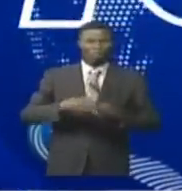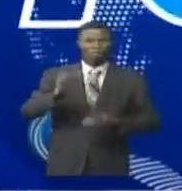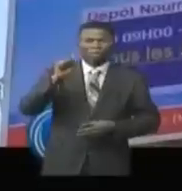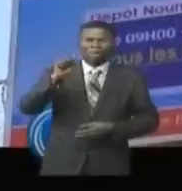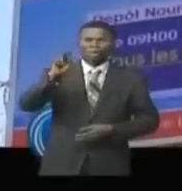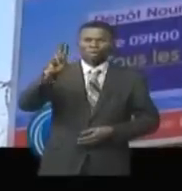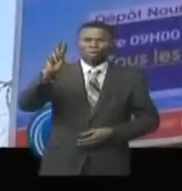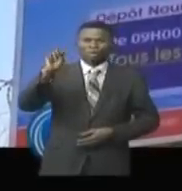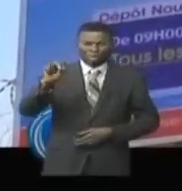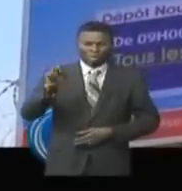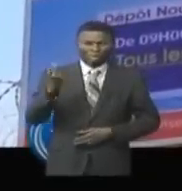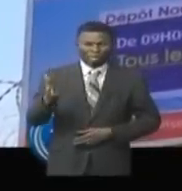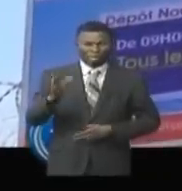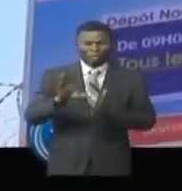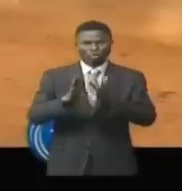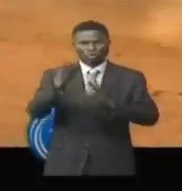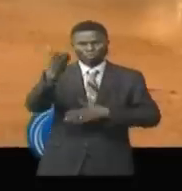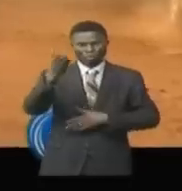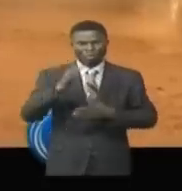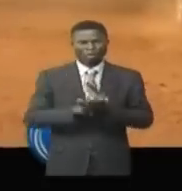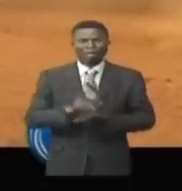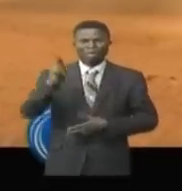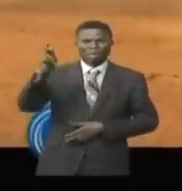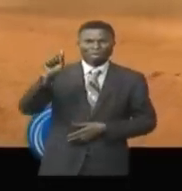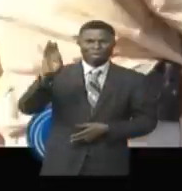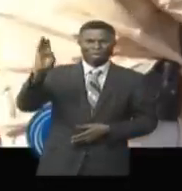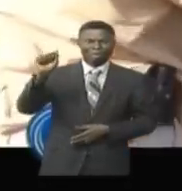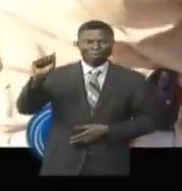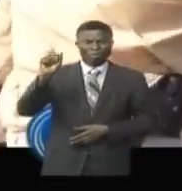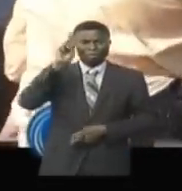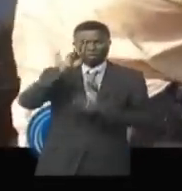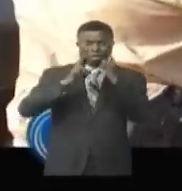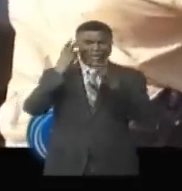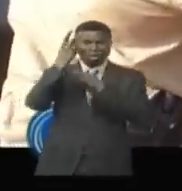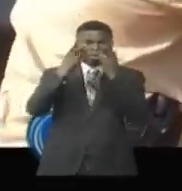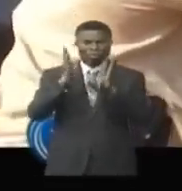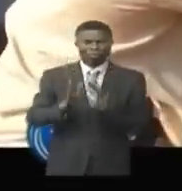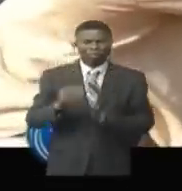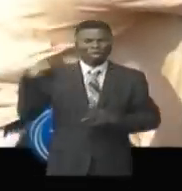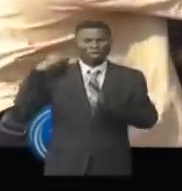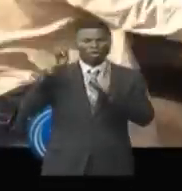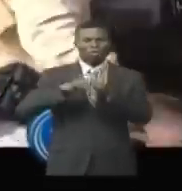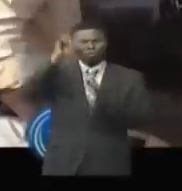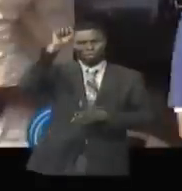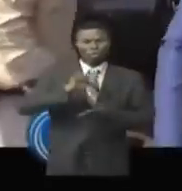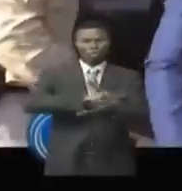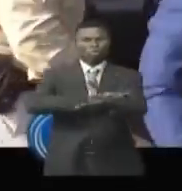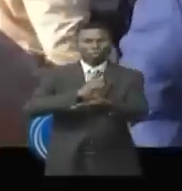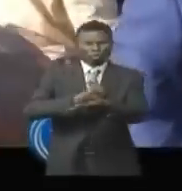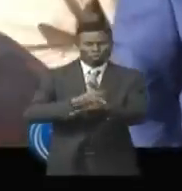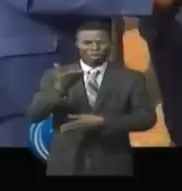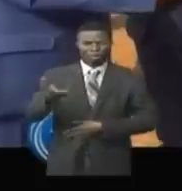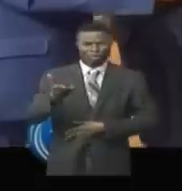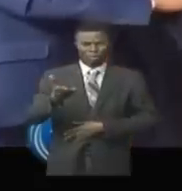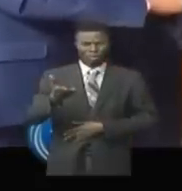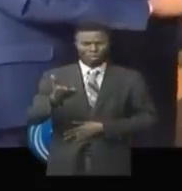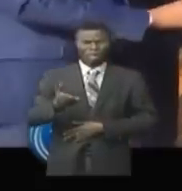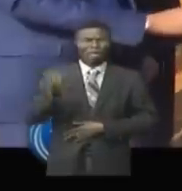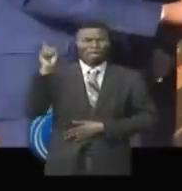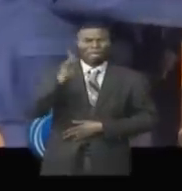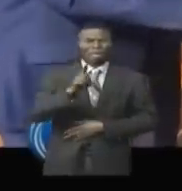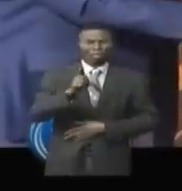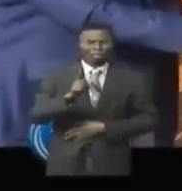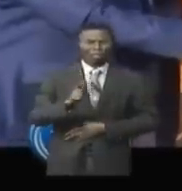commentaires, regardez. Centrale de Kabare a reçu la visite du gouverneur du Sud Kivu, Théo Ngwabidje Kasi, venu